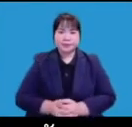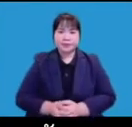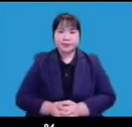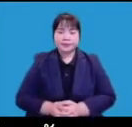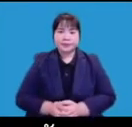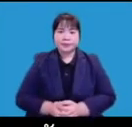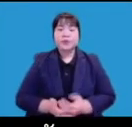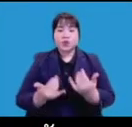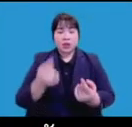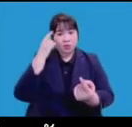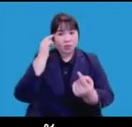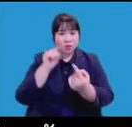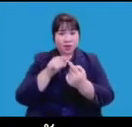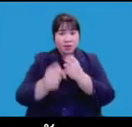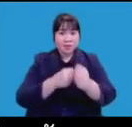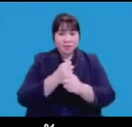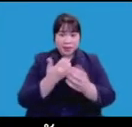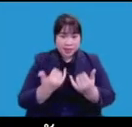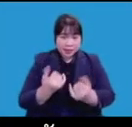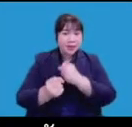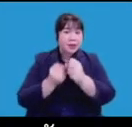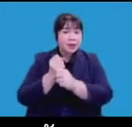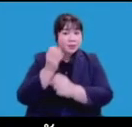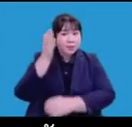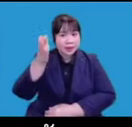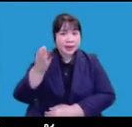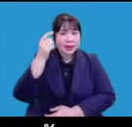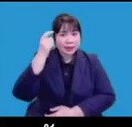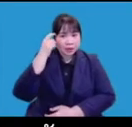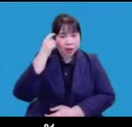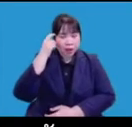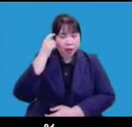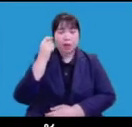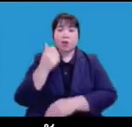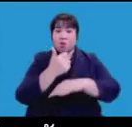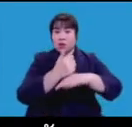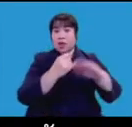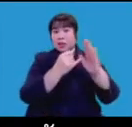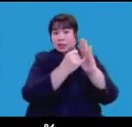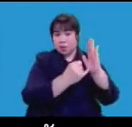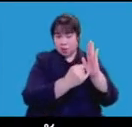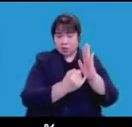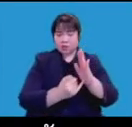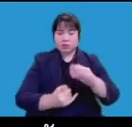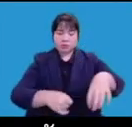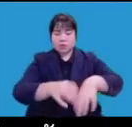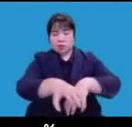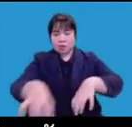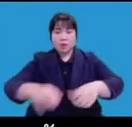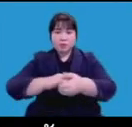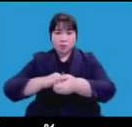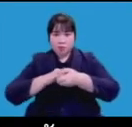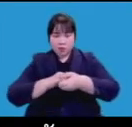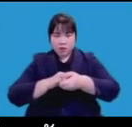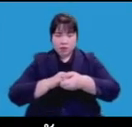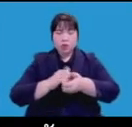development เนี่ยคือจุดมุ่งหมายหลักของปีนี้ปีหน้า2ปีนี้คือต้องการให้ท่านผู้ว่านะครับร่วมกับภาคีเครือข่ายในพื้นที่เนี่ยใช้